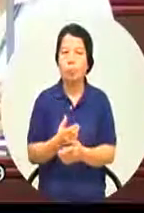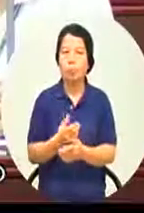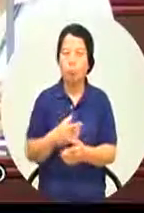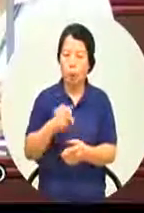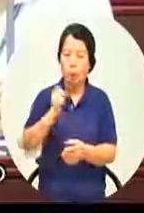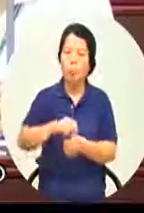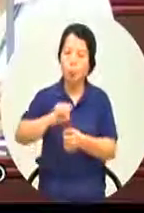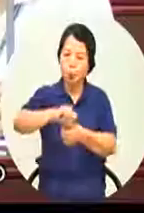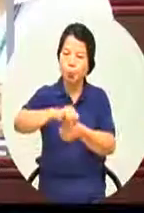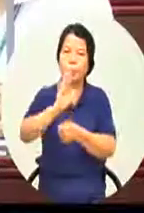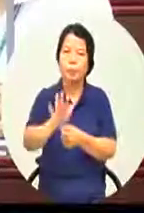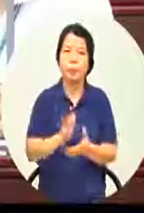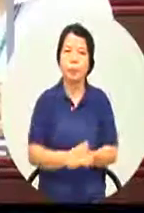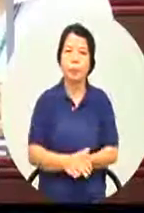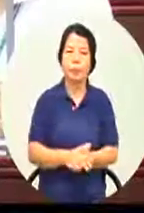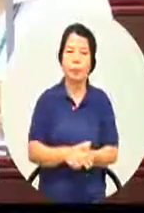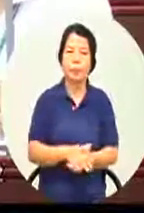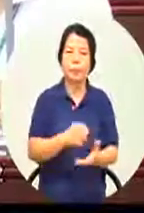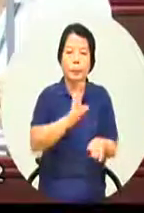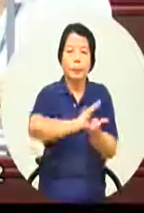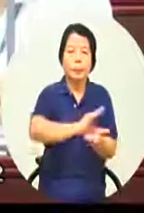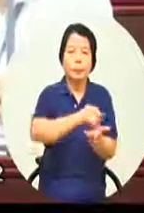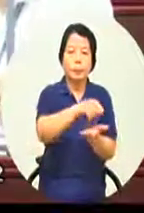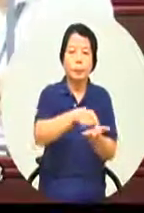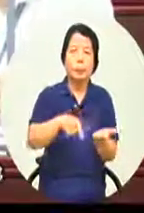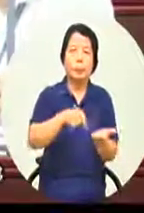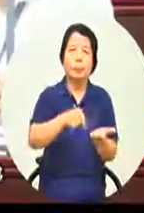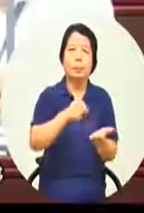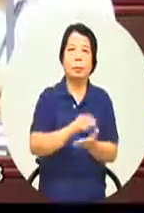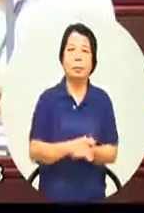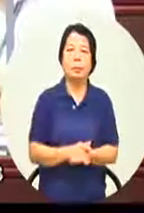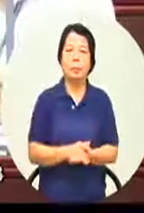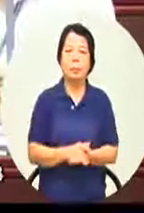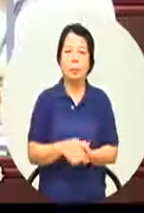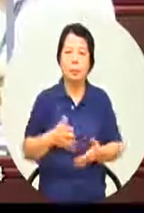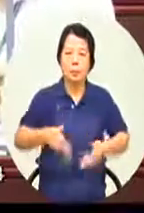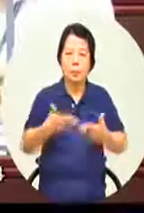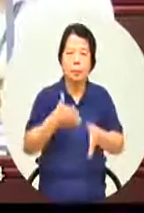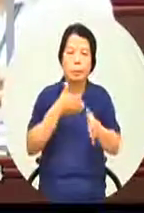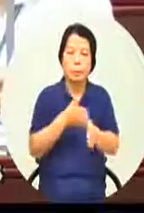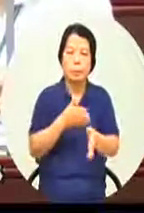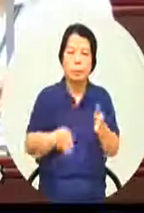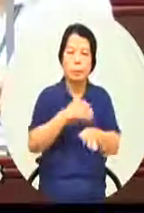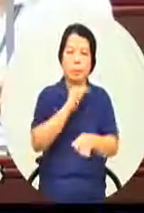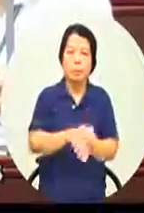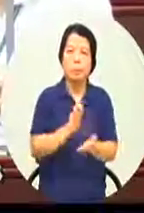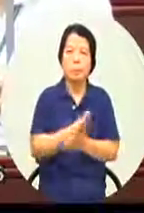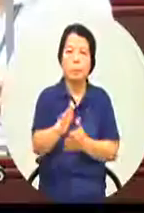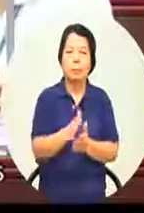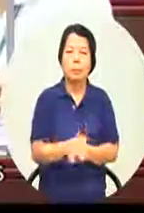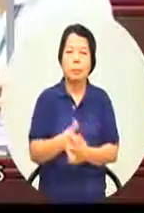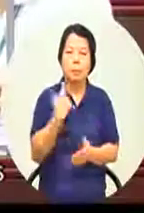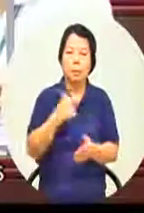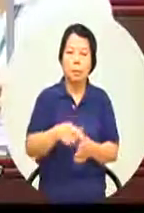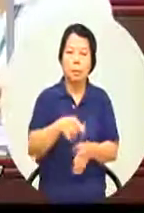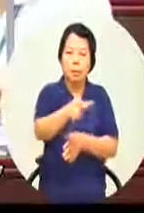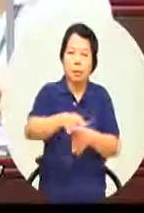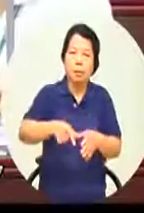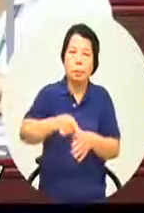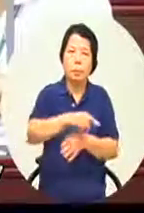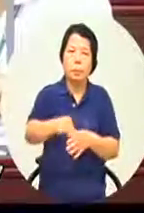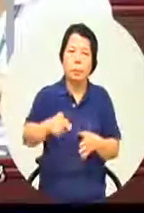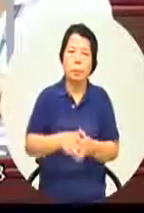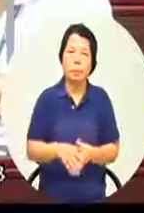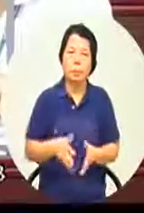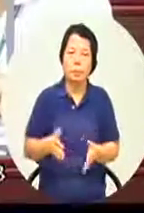空间。那另外在停车格的部分呢，我们轻轨完工以后，大概在它的横交，这本身轻轨